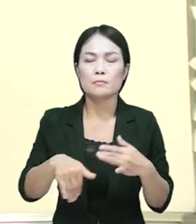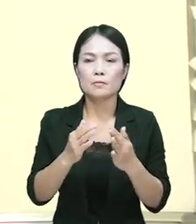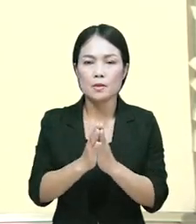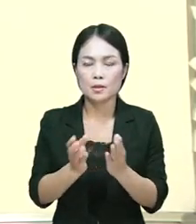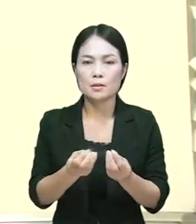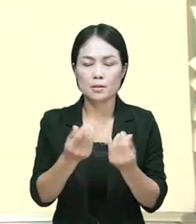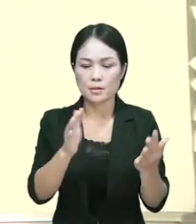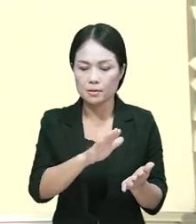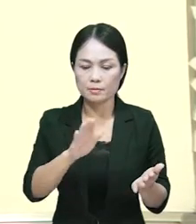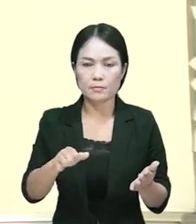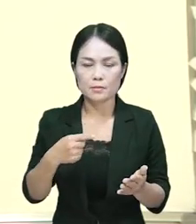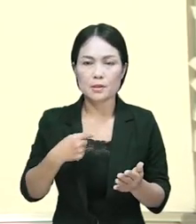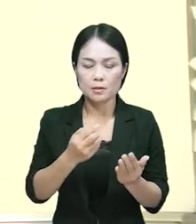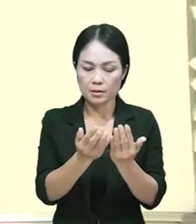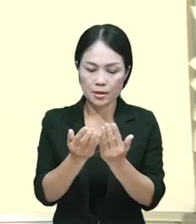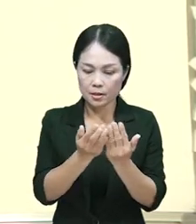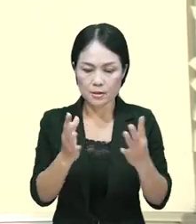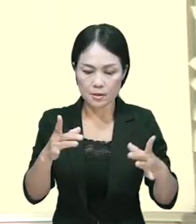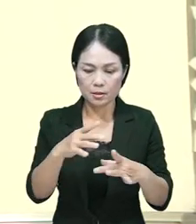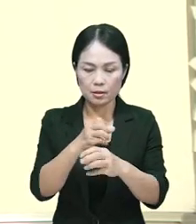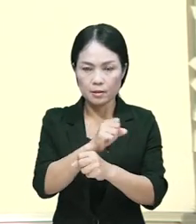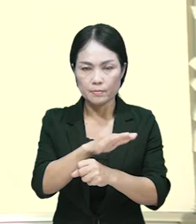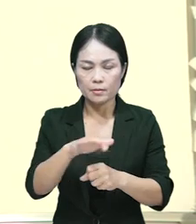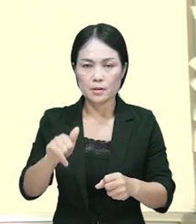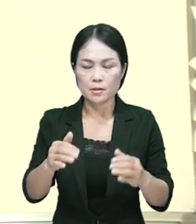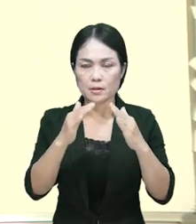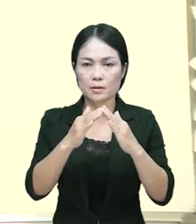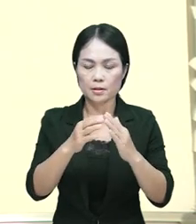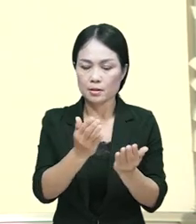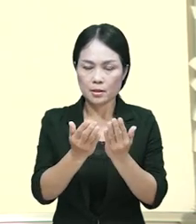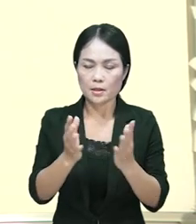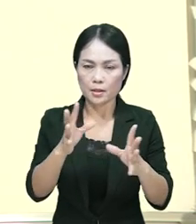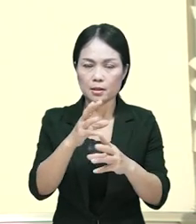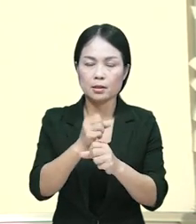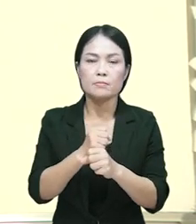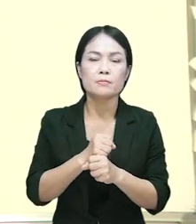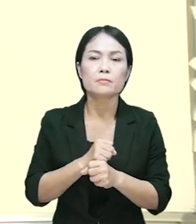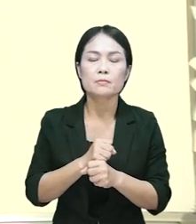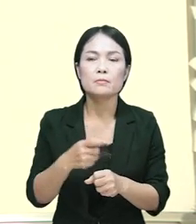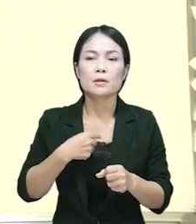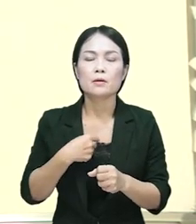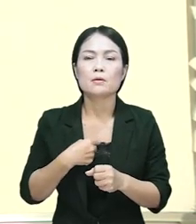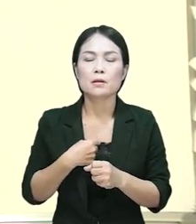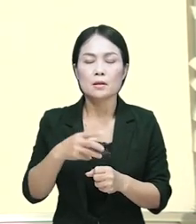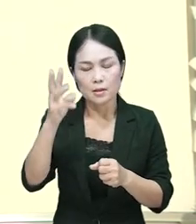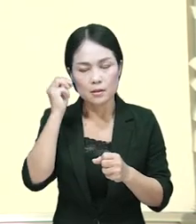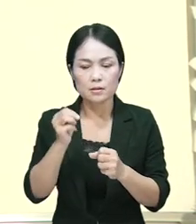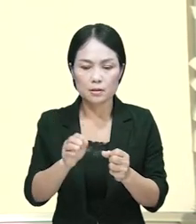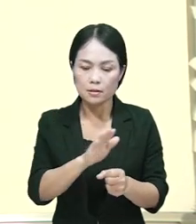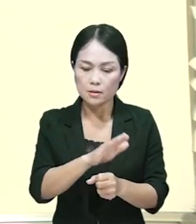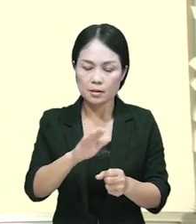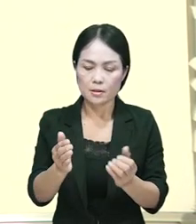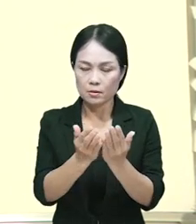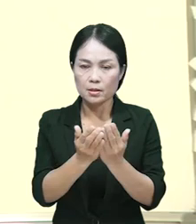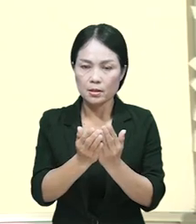កូនអ្នកគ្រូអានចប់ហើយចុះកូននៅផ្ទះវិញអានចប់ហើយនៅកូនចាអ្នកគ្រូសង្ឃឹមថាកូនខ្លះអាចអាន